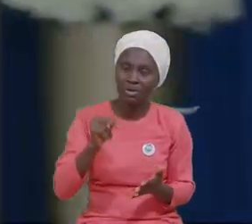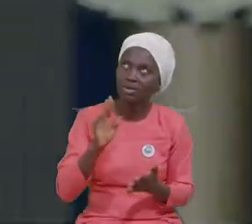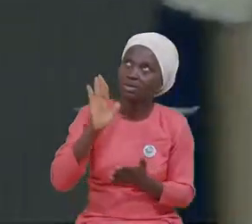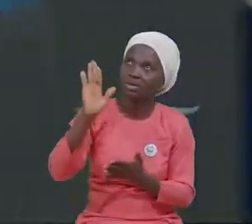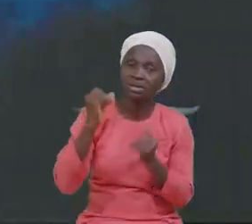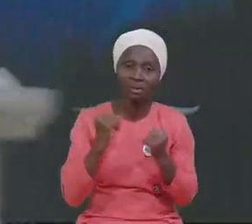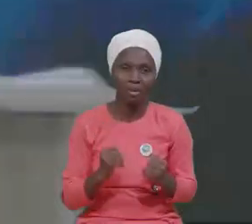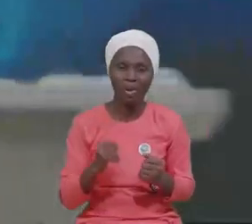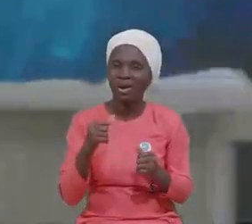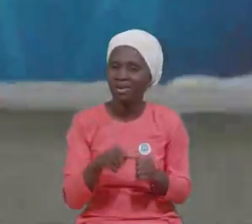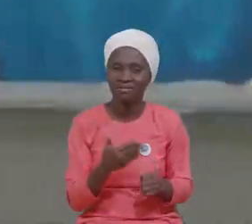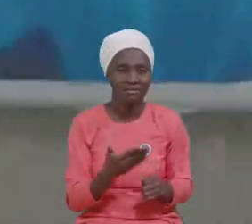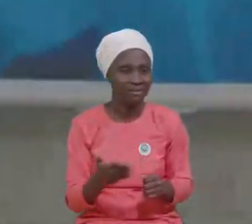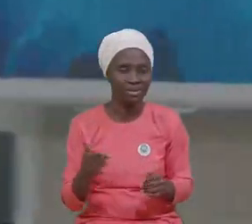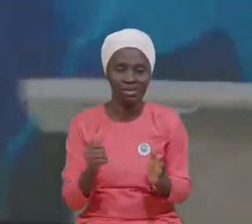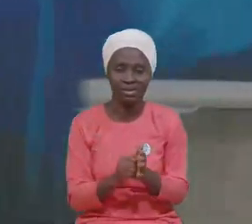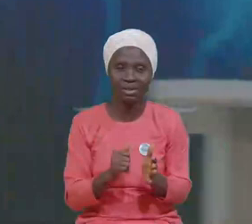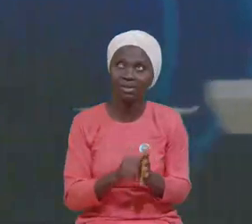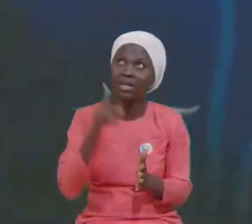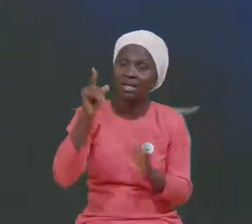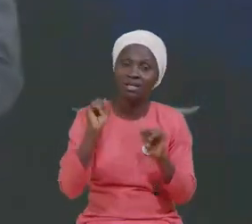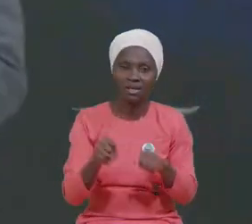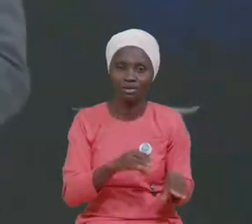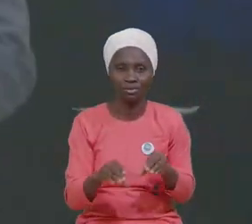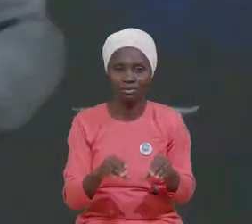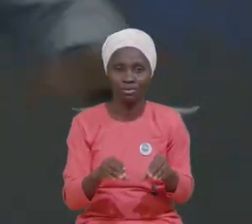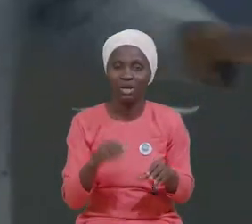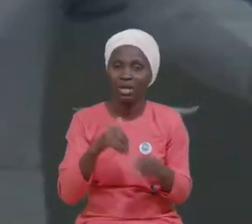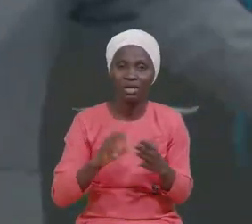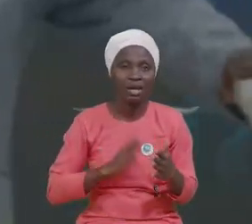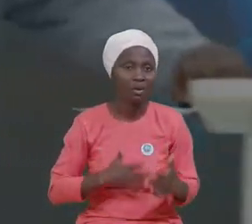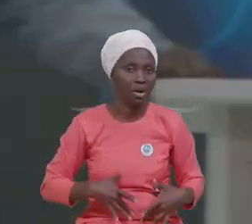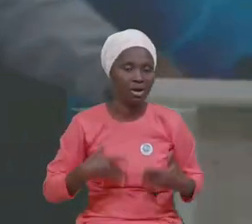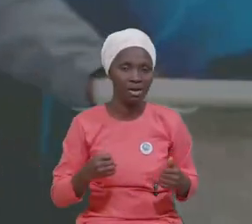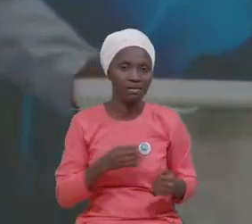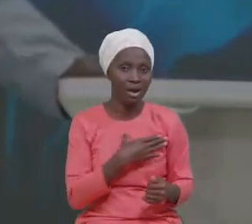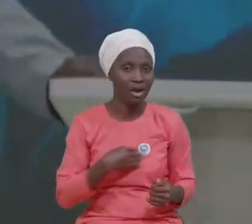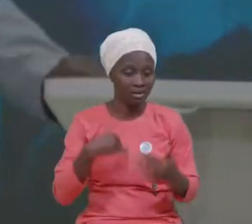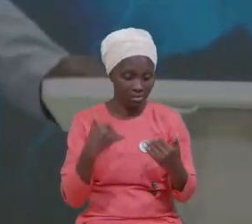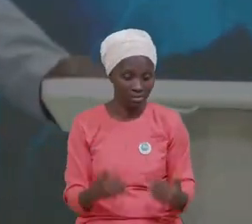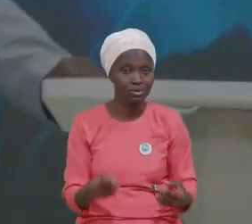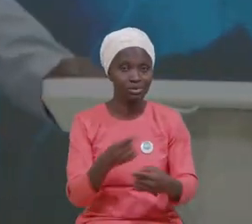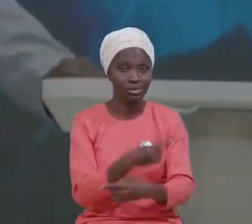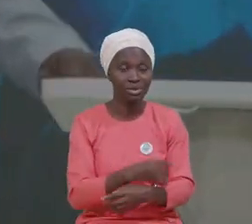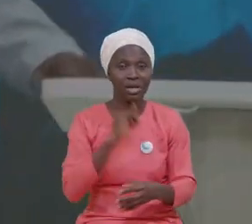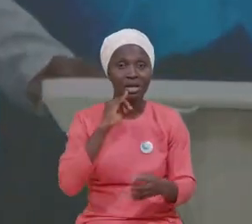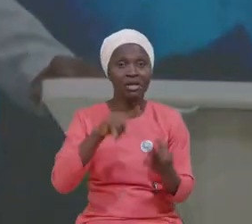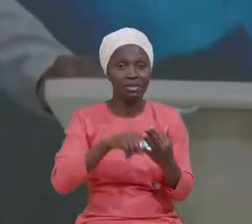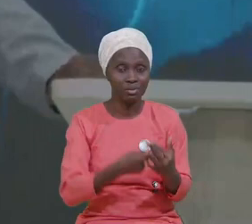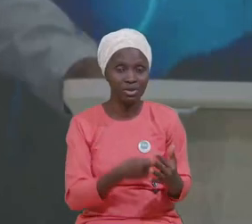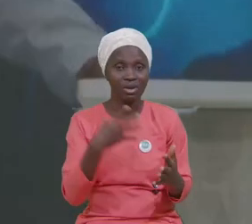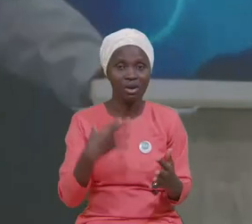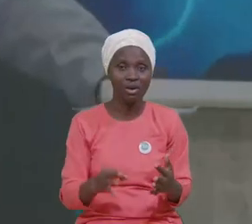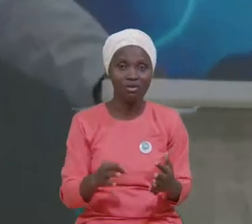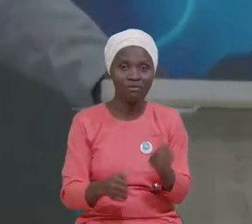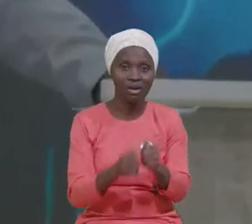puissance. Nous avons besoin de tout ce qu'il peut faire dans nos vies et aujourd'hui. C'est